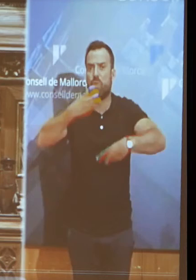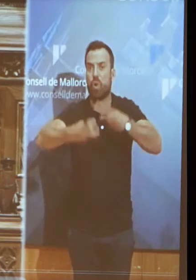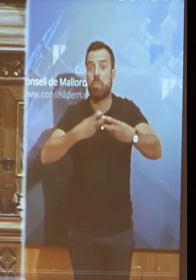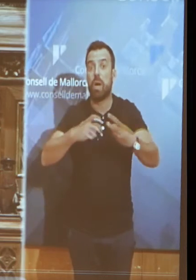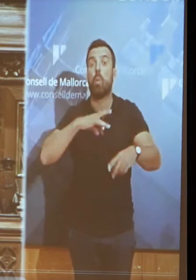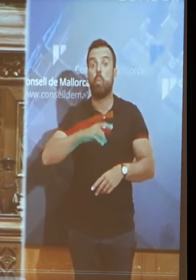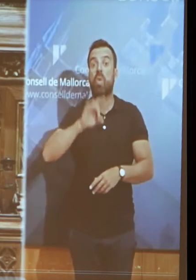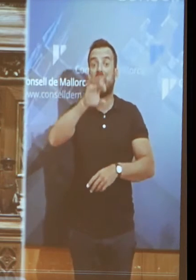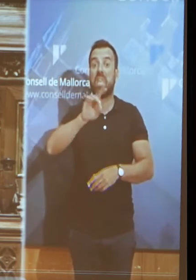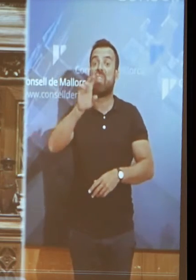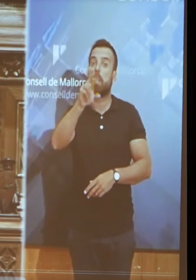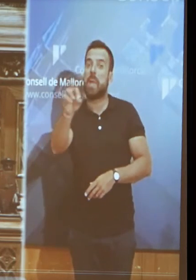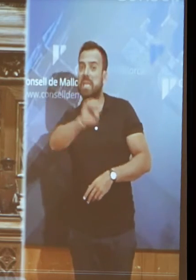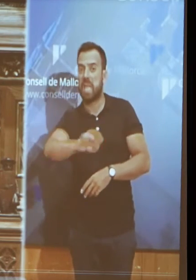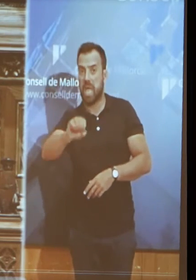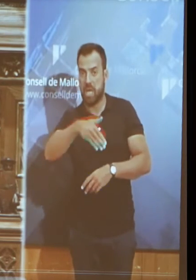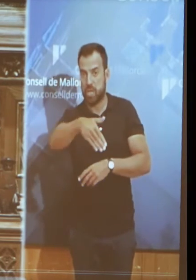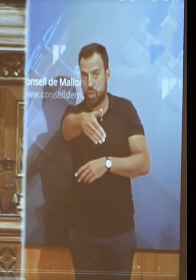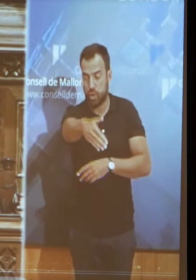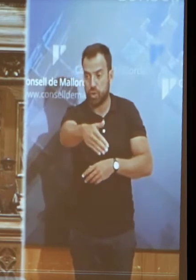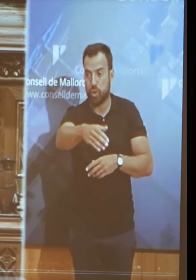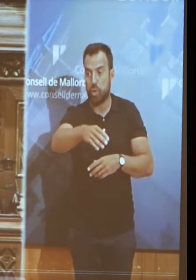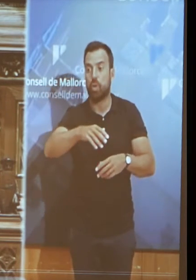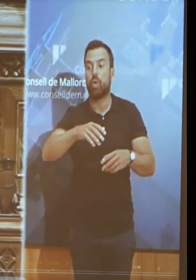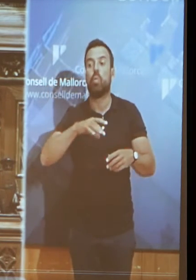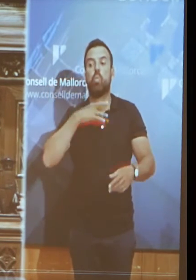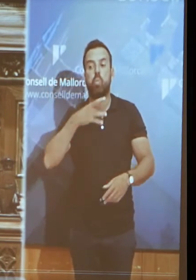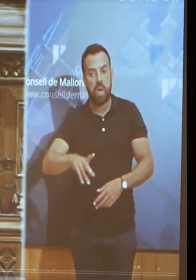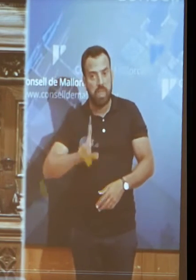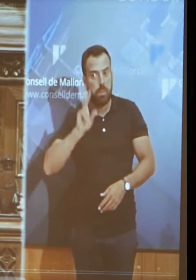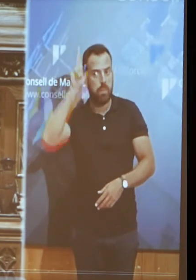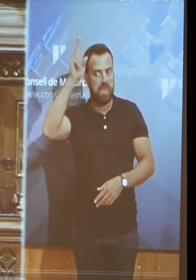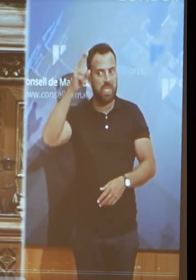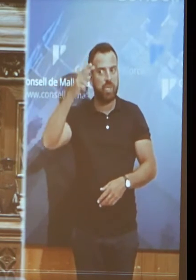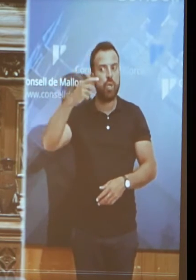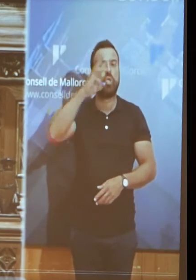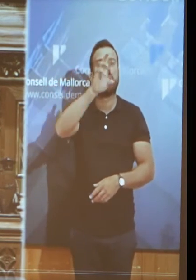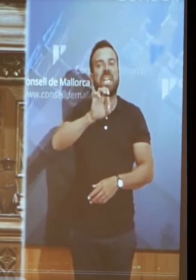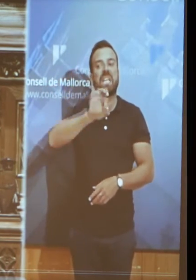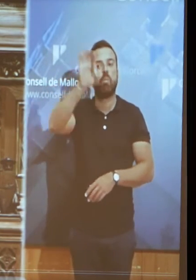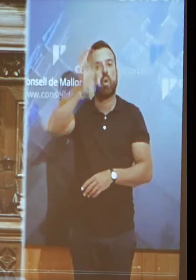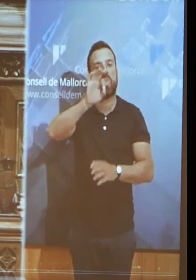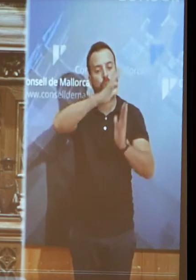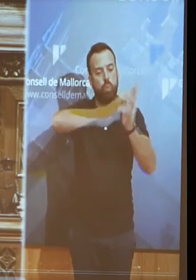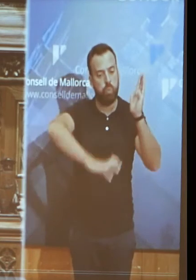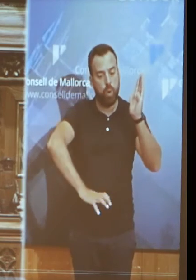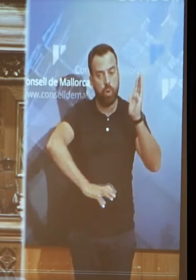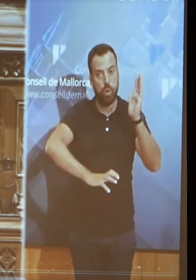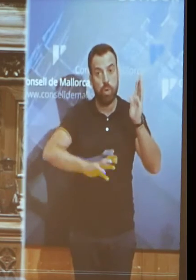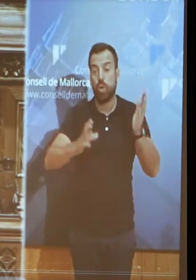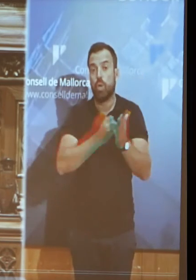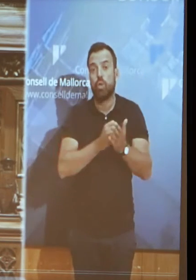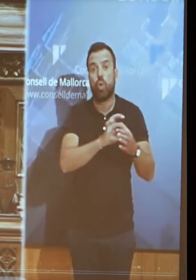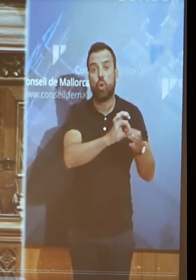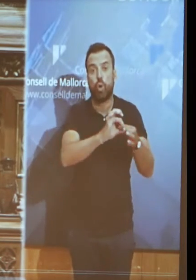la pensió serà un 30% més baixa que no ara. Tot això està lligat, tot això està tot lligat.